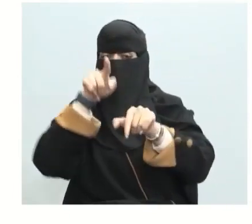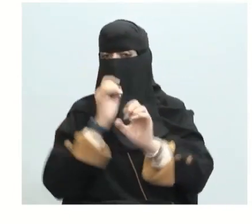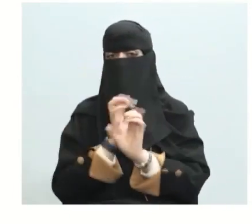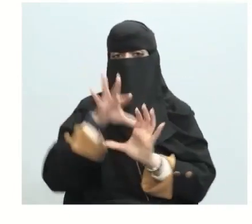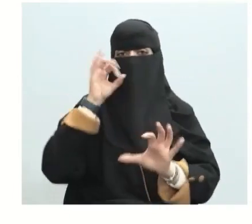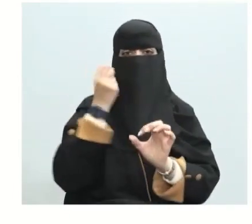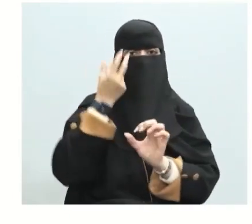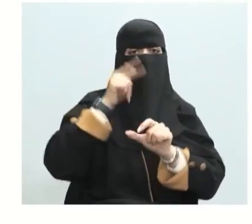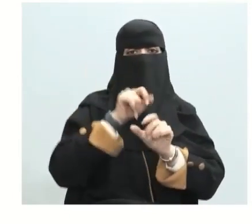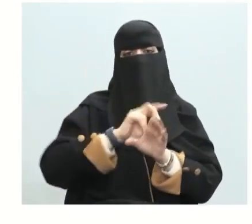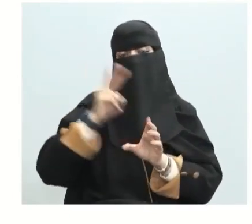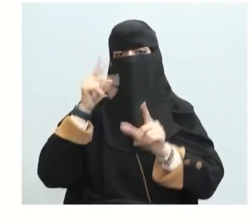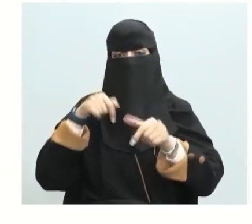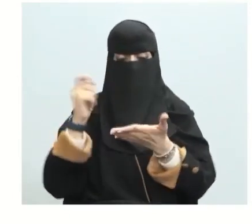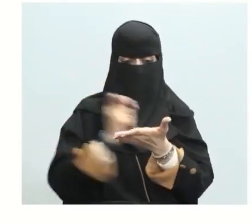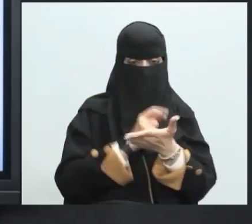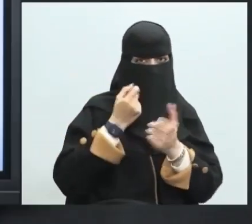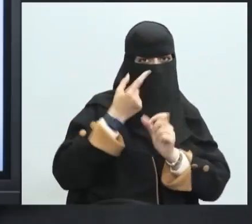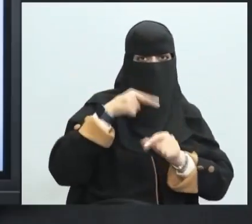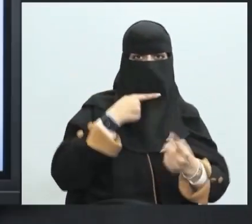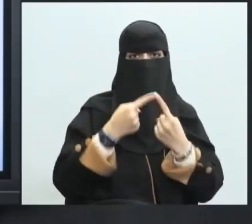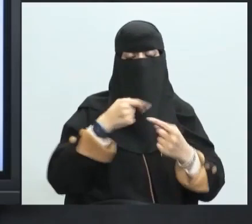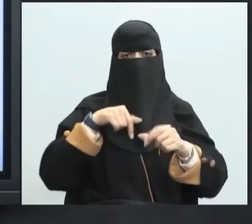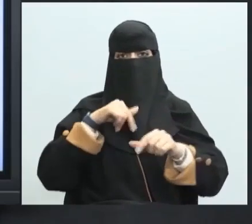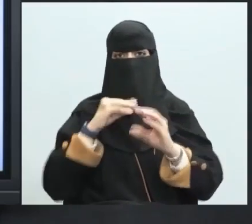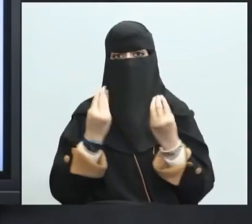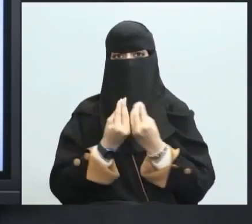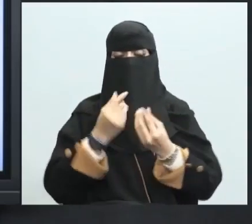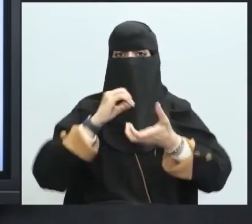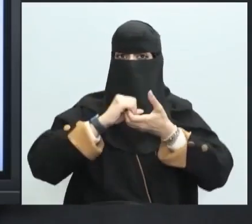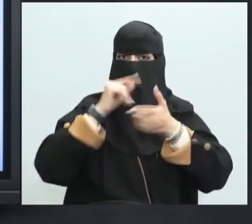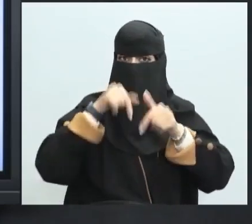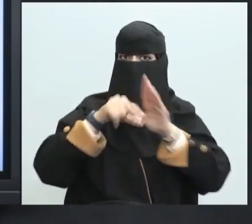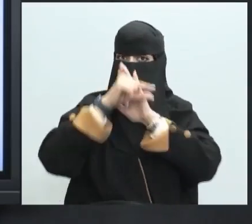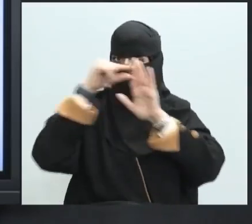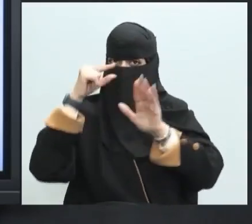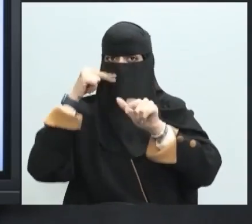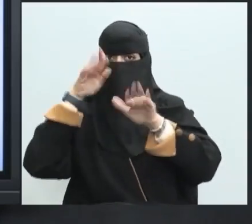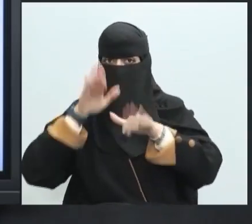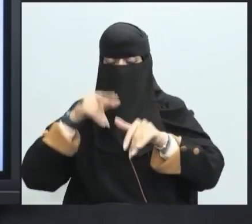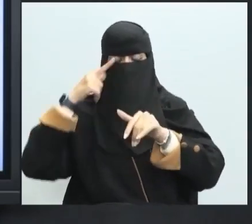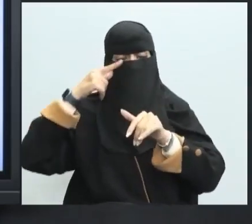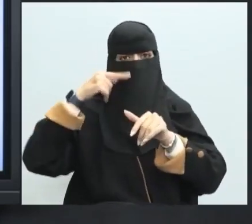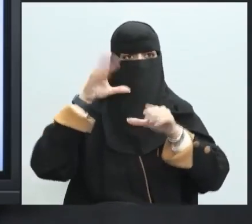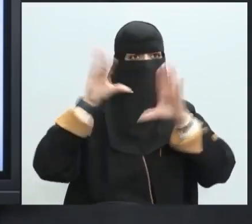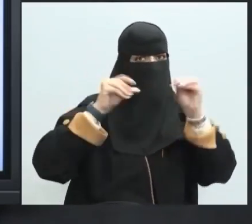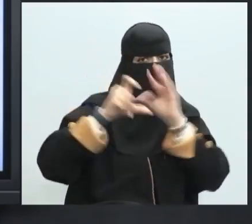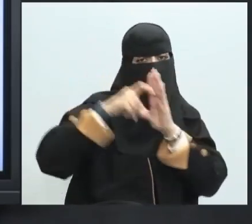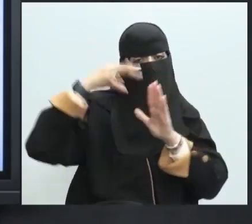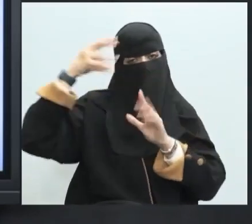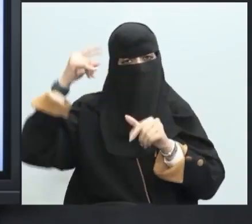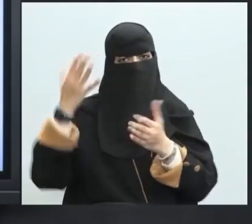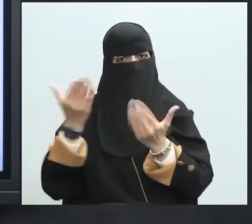ناقشها مع زملائك ستذكر موضوع ثم ستذكر القصص الخياليه والواقعيه ثم ستذكر